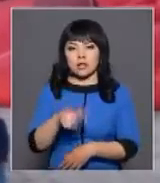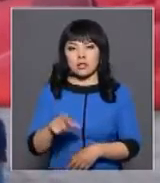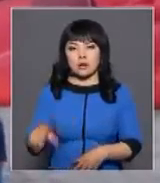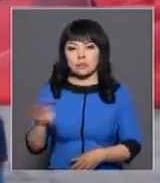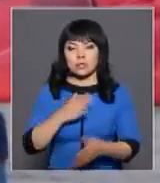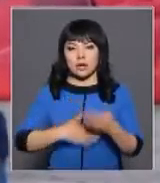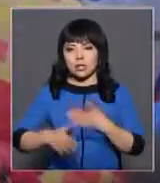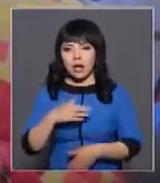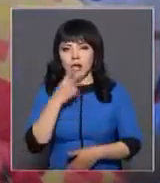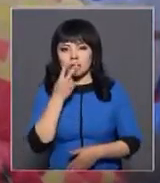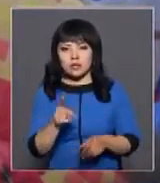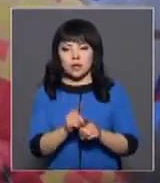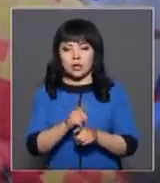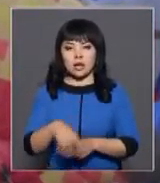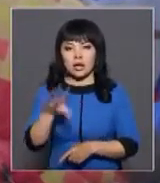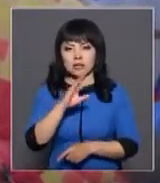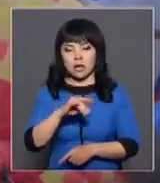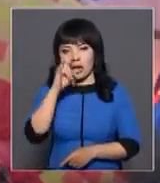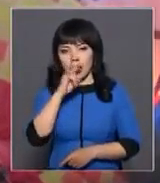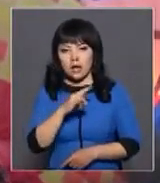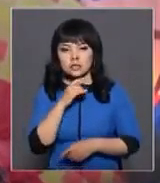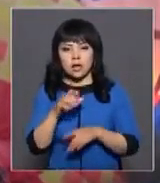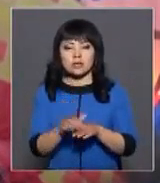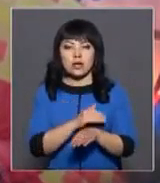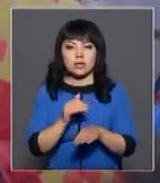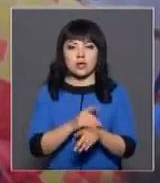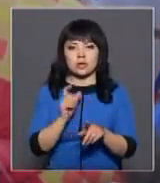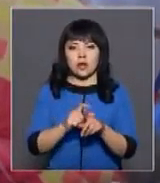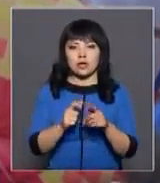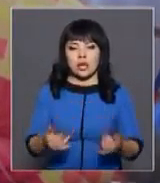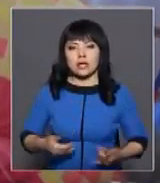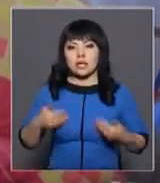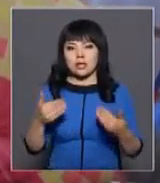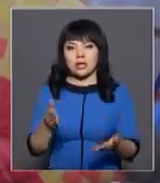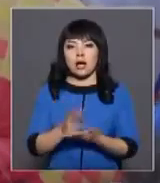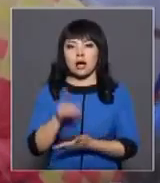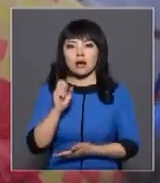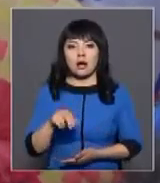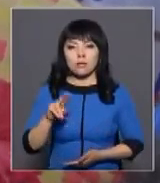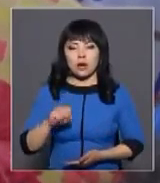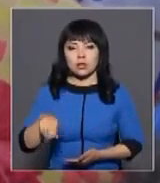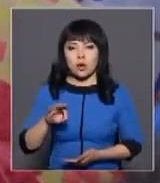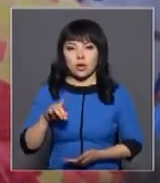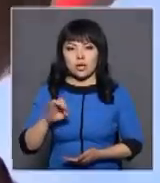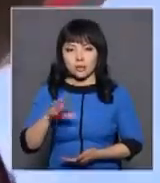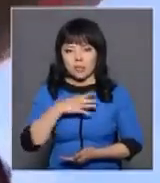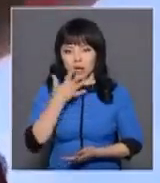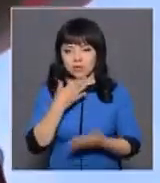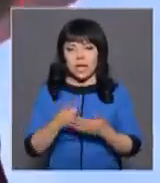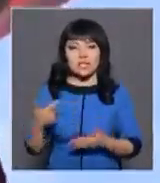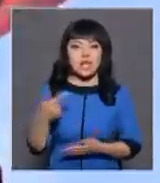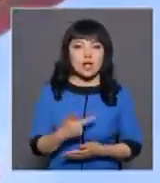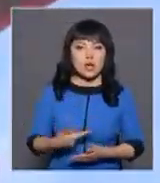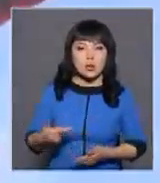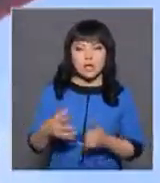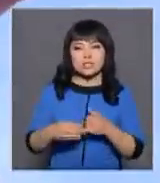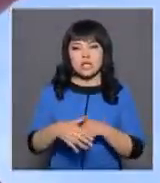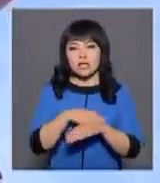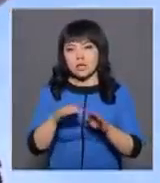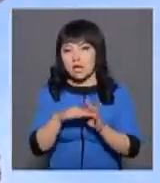ризалық білдіріп, есі қазаққа ақ жарма тілегін жаудырып жатыр. Каппадокия өзінің сирек геологиясы және ежелгі